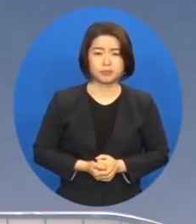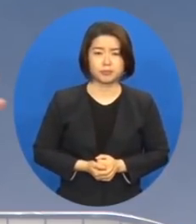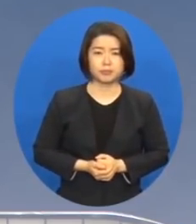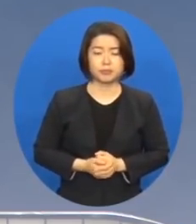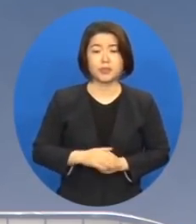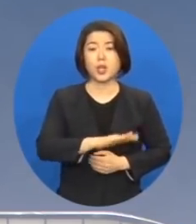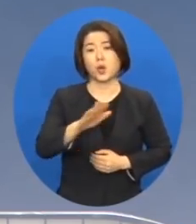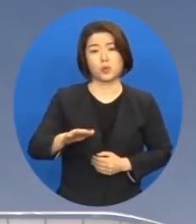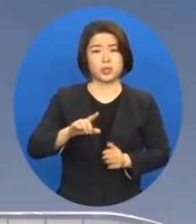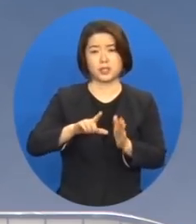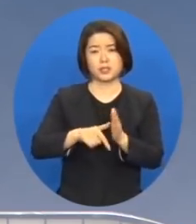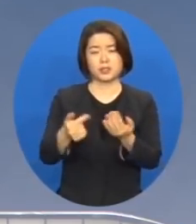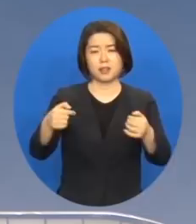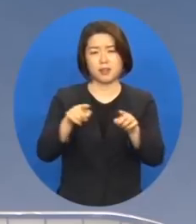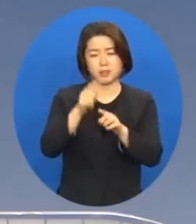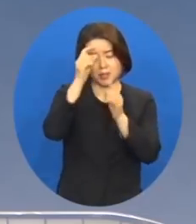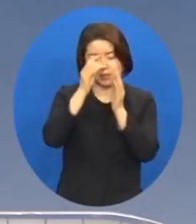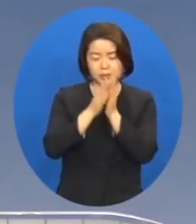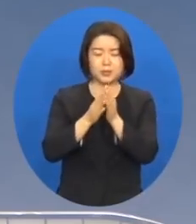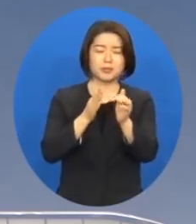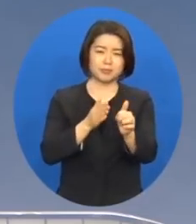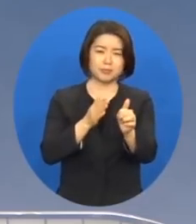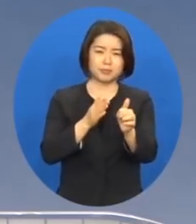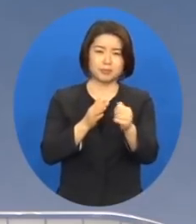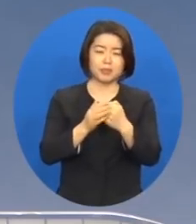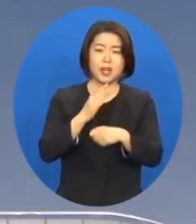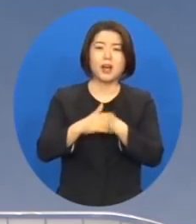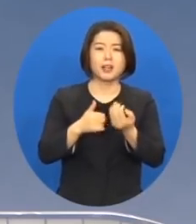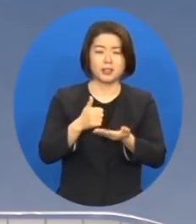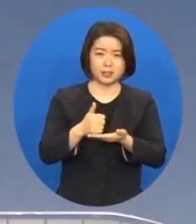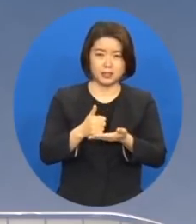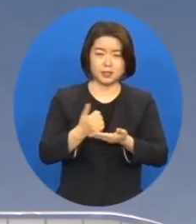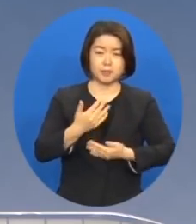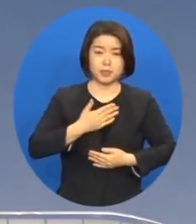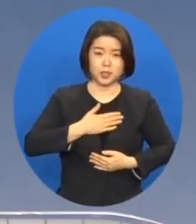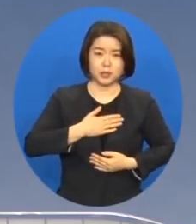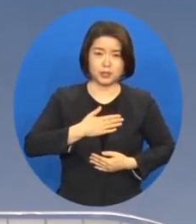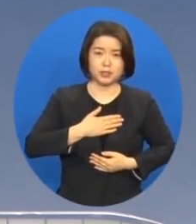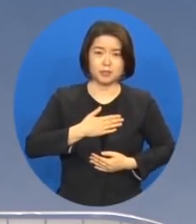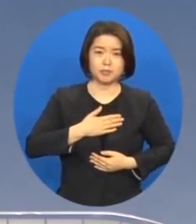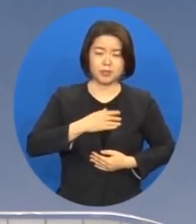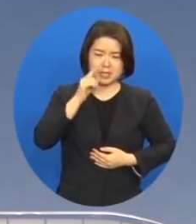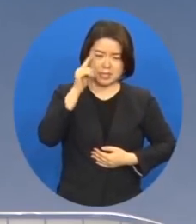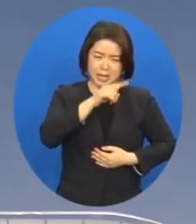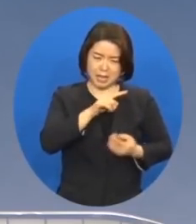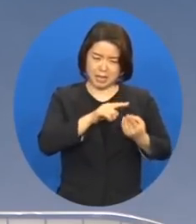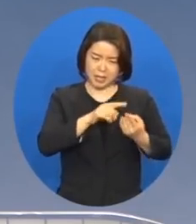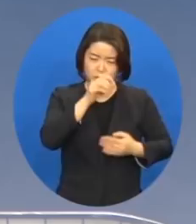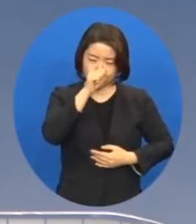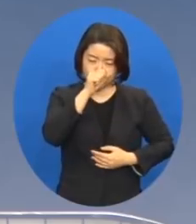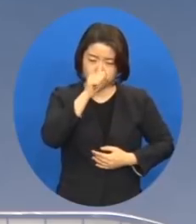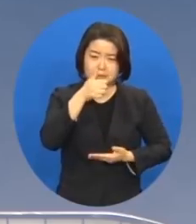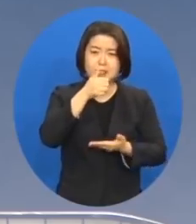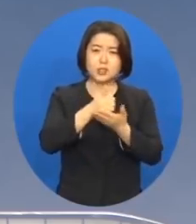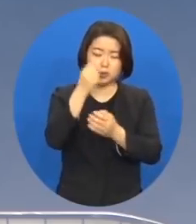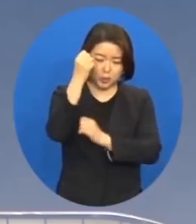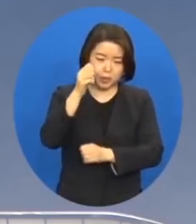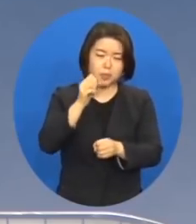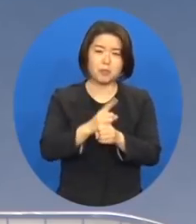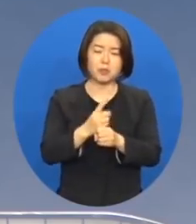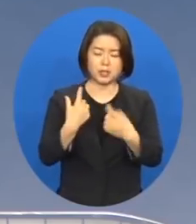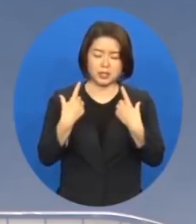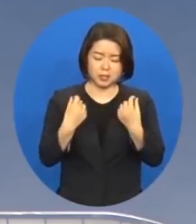오늘 우리 시간 같이 기도하십시오. 하나님, 저는 정말 악을 좋아하는 죄의 본성이 여전히 있는